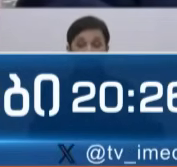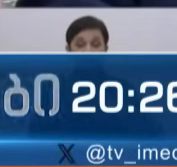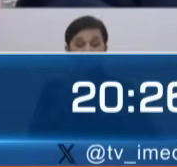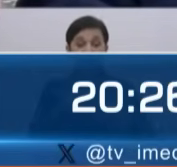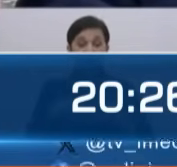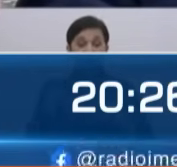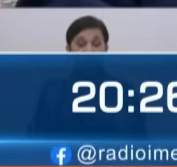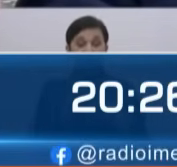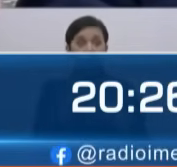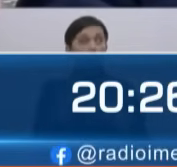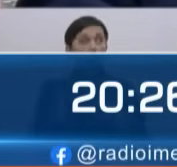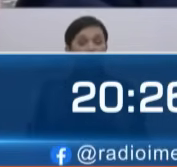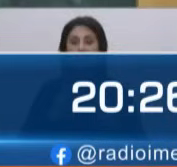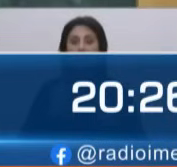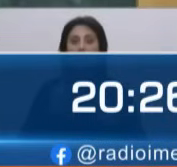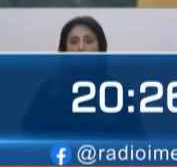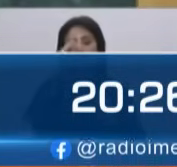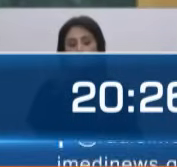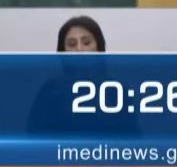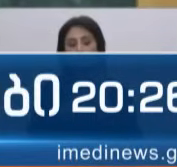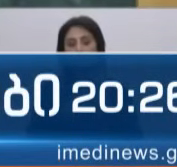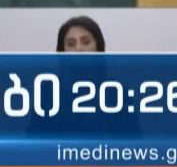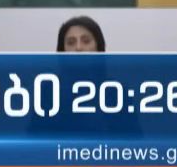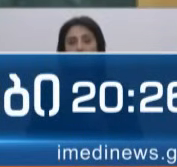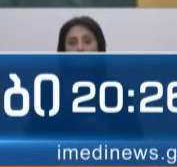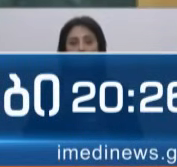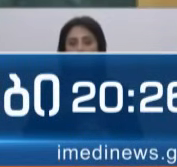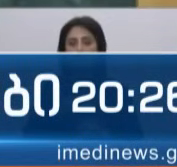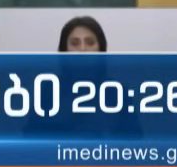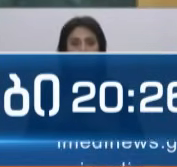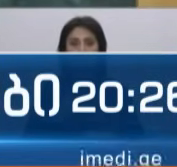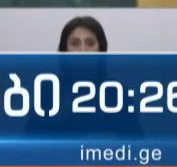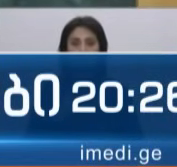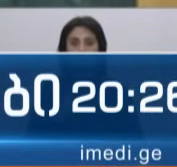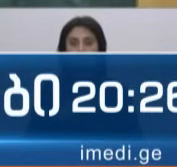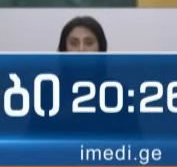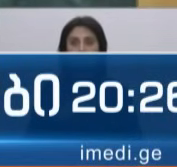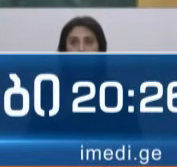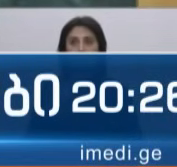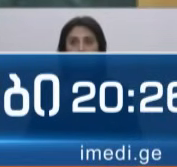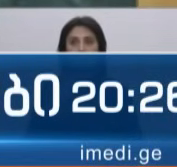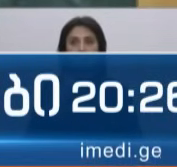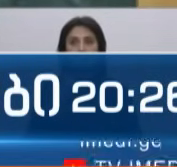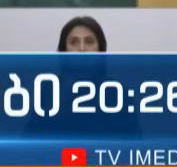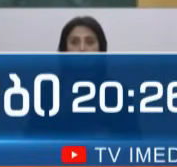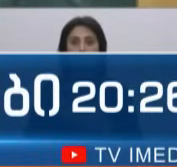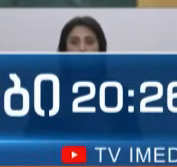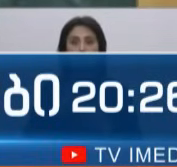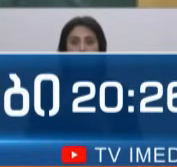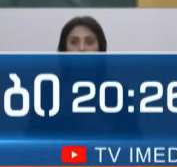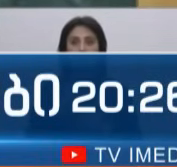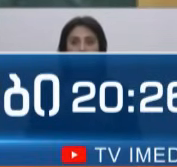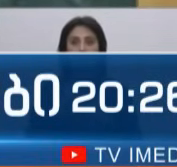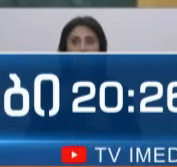დეპოლარიზაციის აურის გათვალისწინებით ბარიერის დაწიოთ? საუბარი ყო რასა? თუ ჩვენ 2022 წლის ბოლომდე